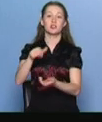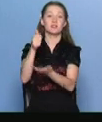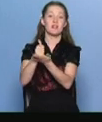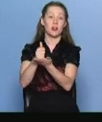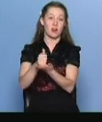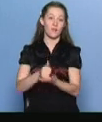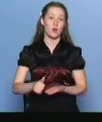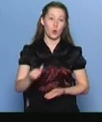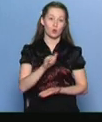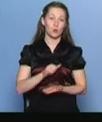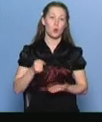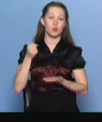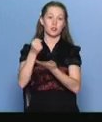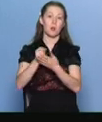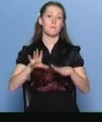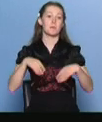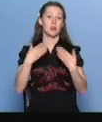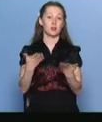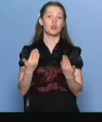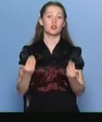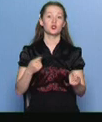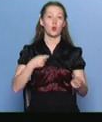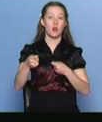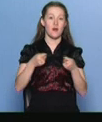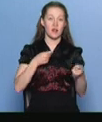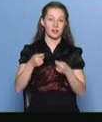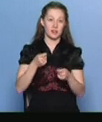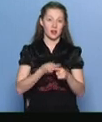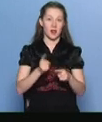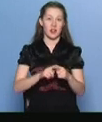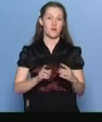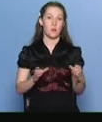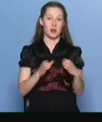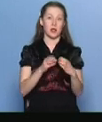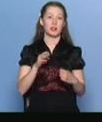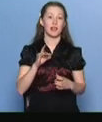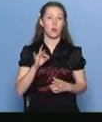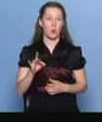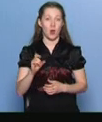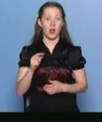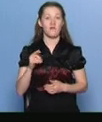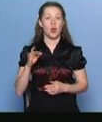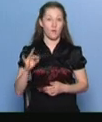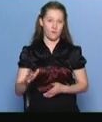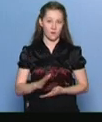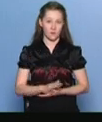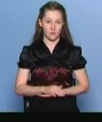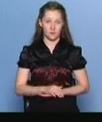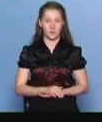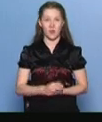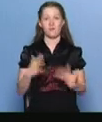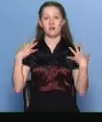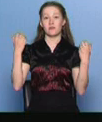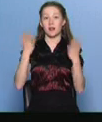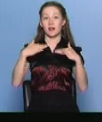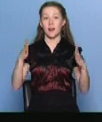главы Удмуртии будет предложен нынешний руководитель фракции в региональном парламенте Тимур Ягафаров. В оздоровительном